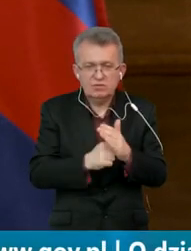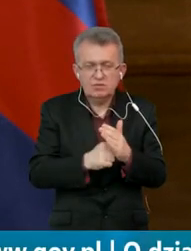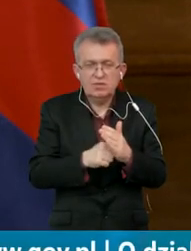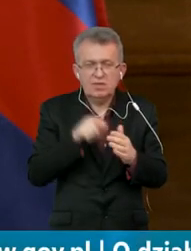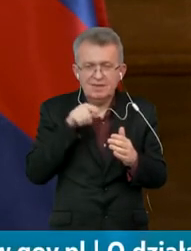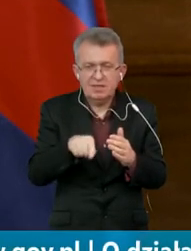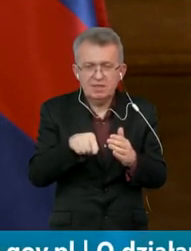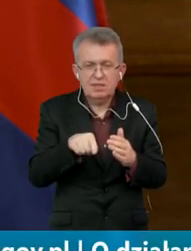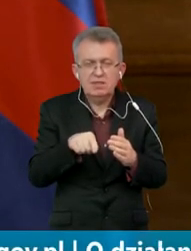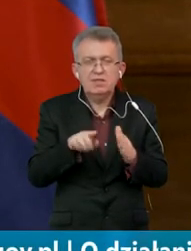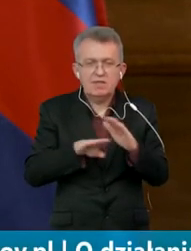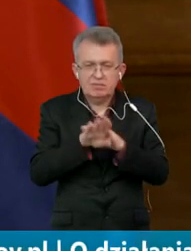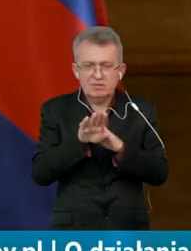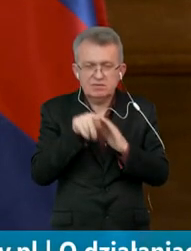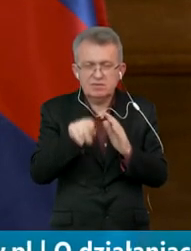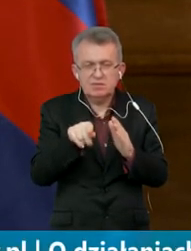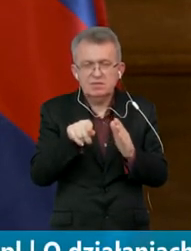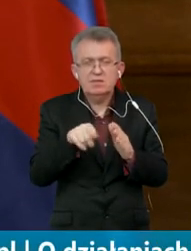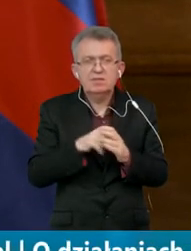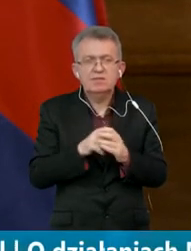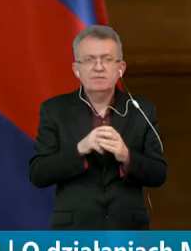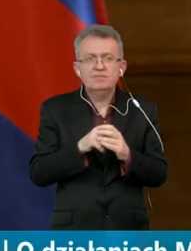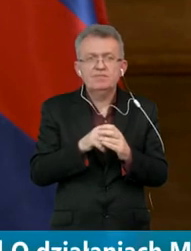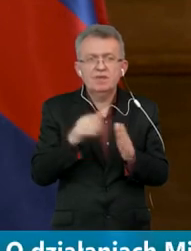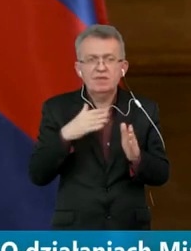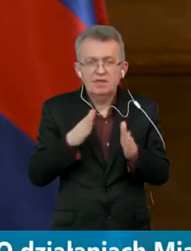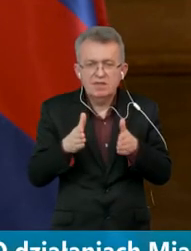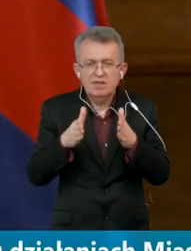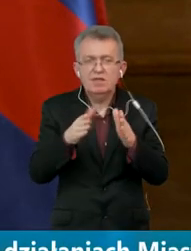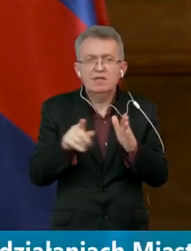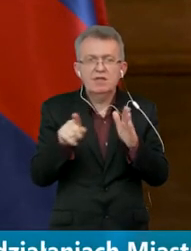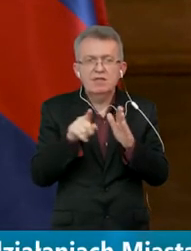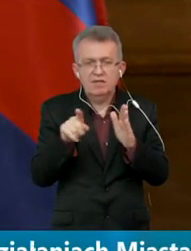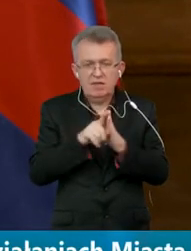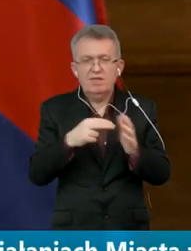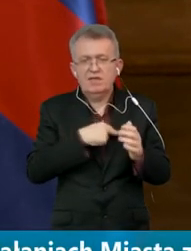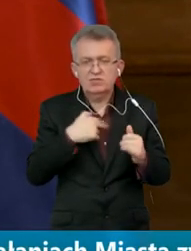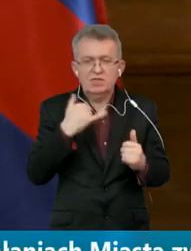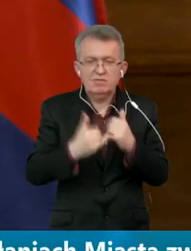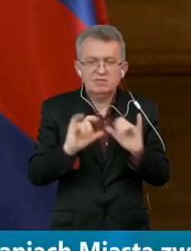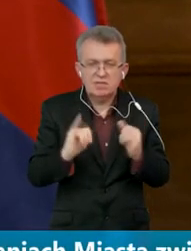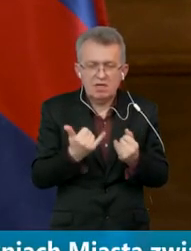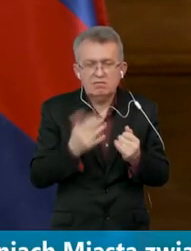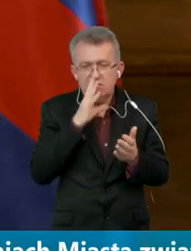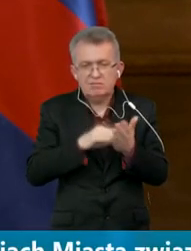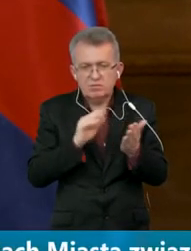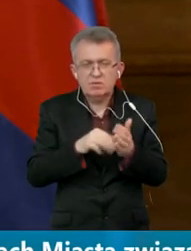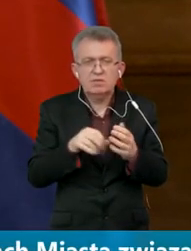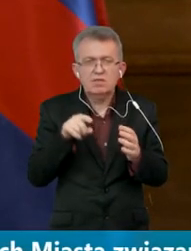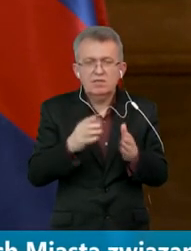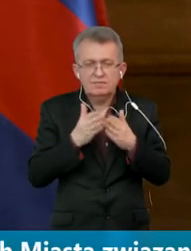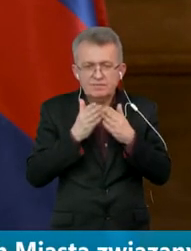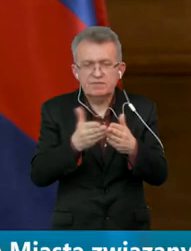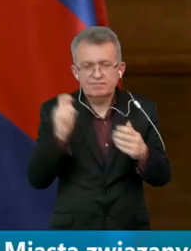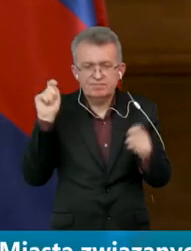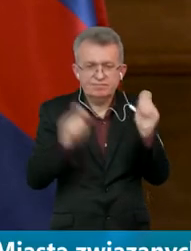tej reprezentacyjnej części wałów nabrzeżowej dla naszych imprez, takich jak choćby w tym roku The Cloudship